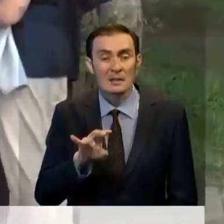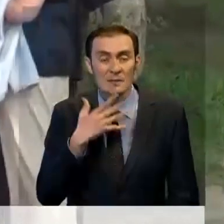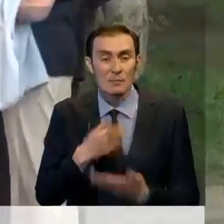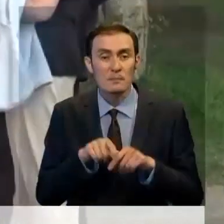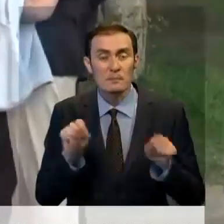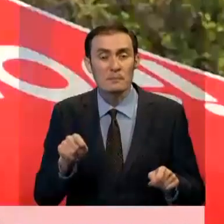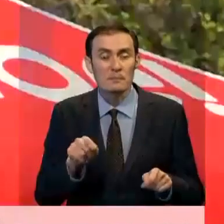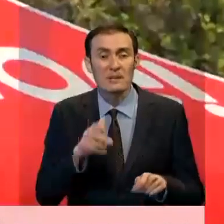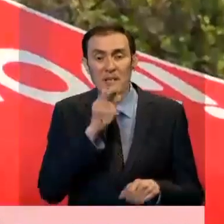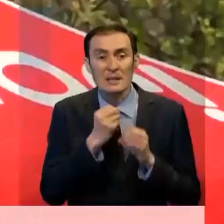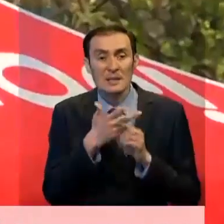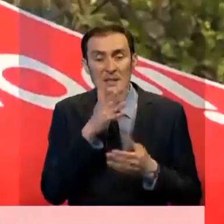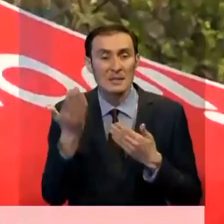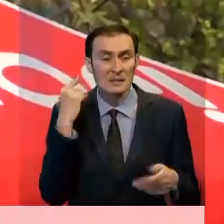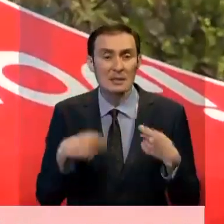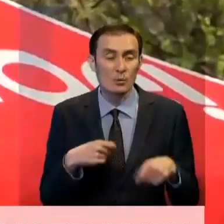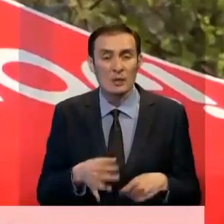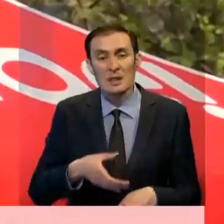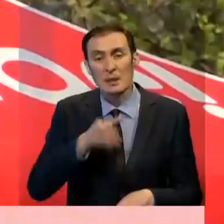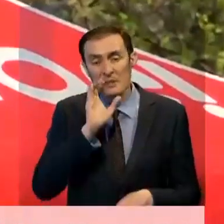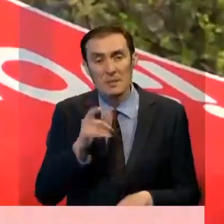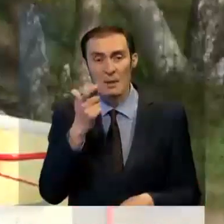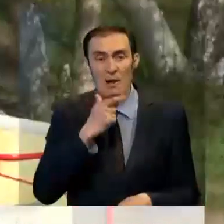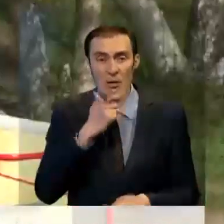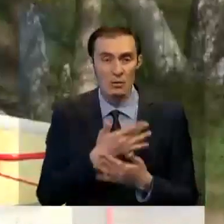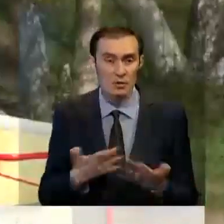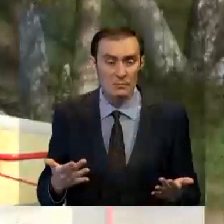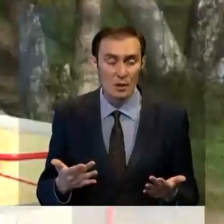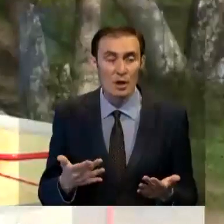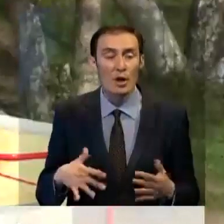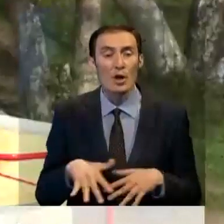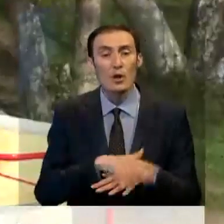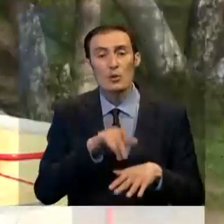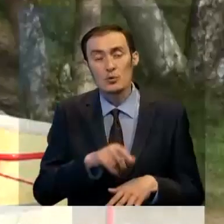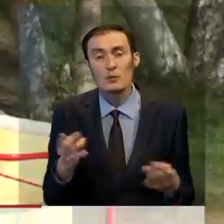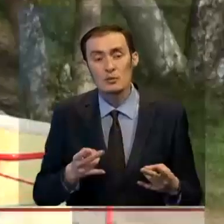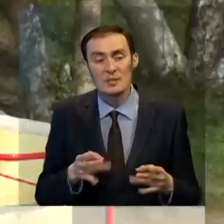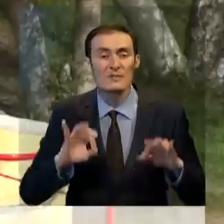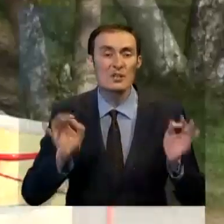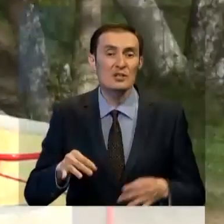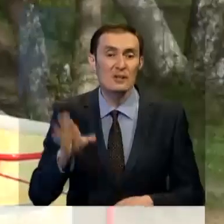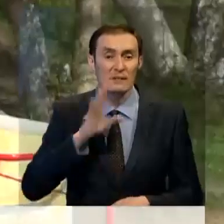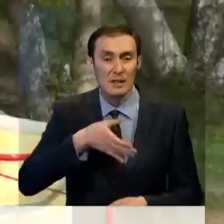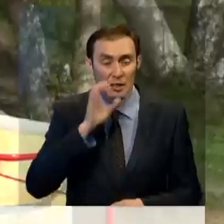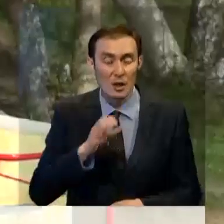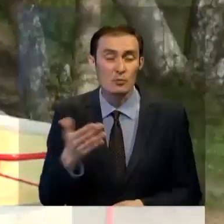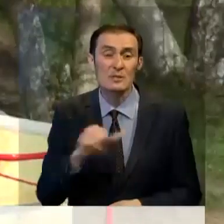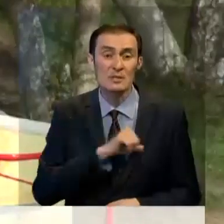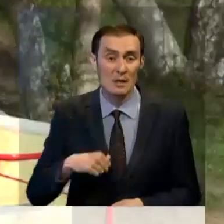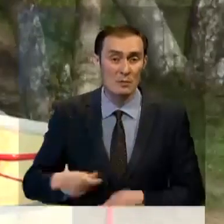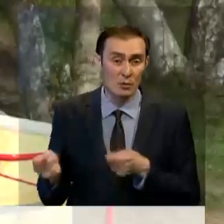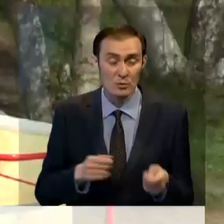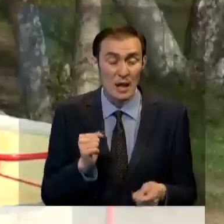открыла 13 лет назад. Женщина торгует напитками и мороженым. Люди нуждаются в прохладительных напитках. Они говорят, пусть они сами